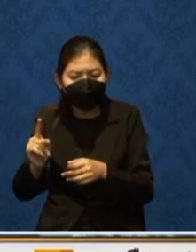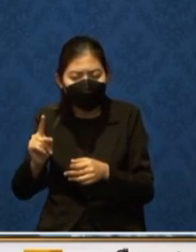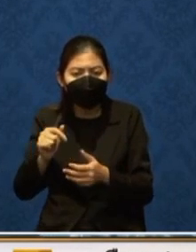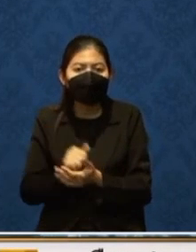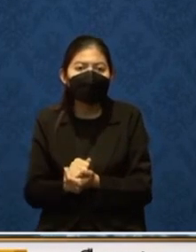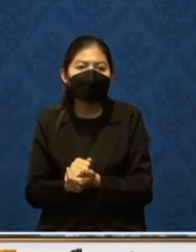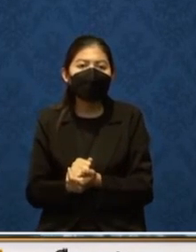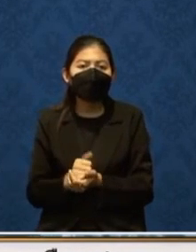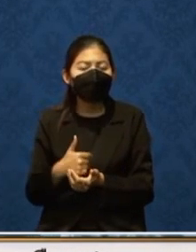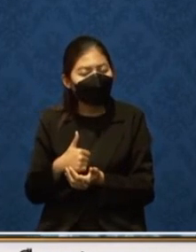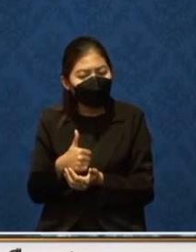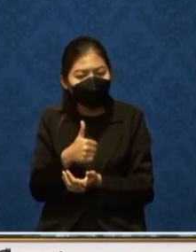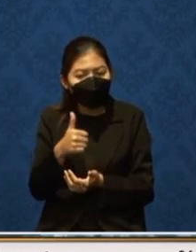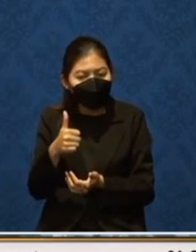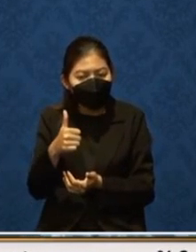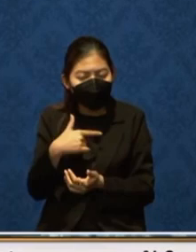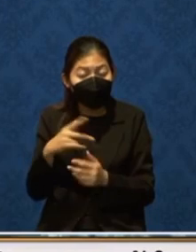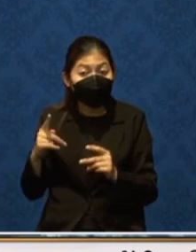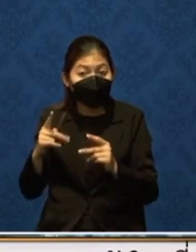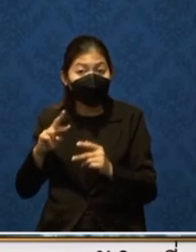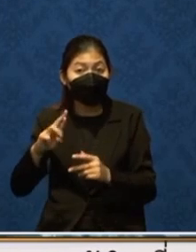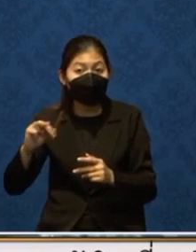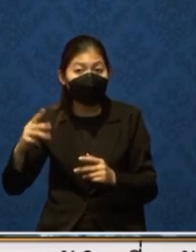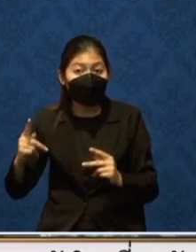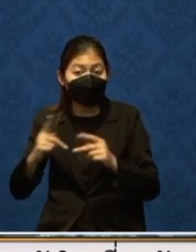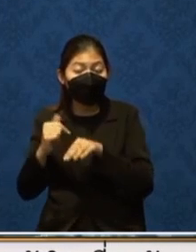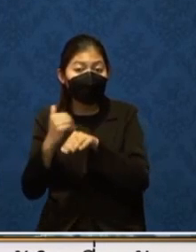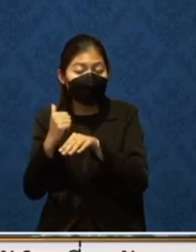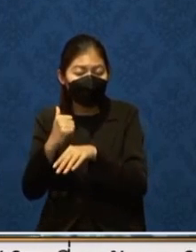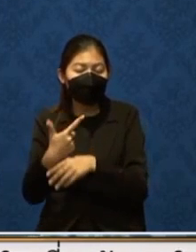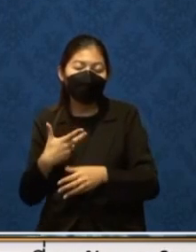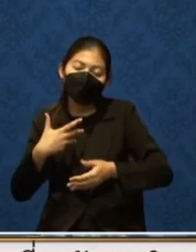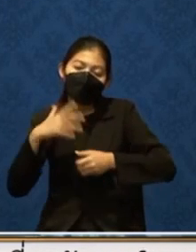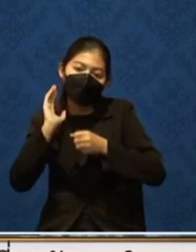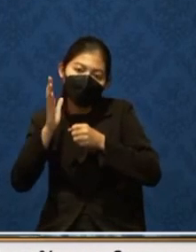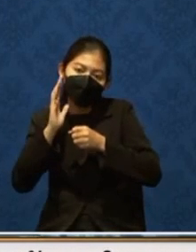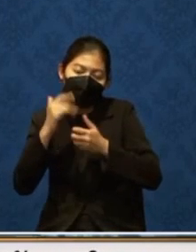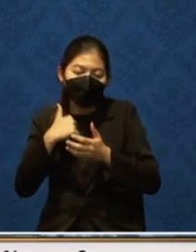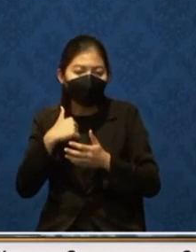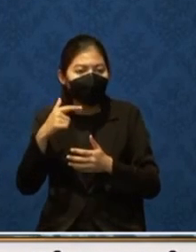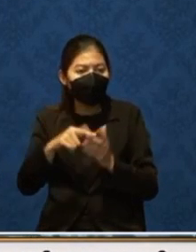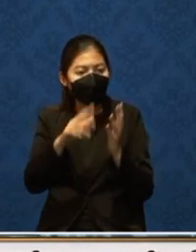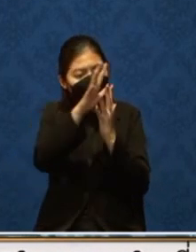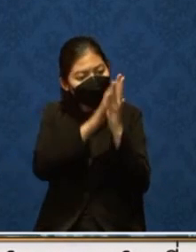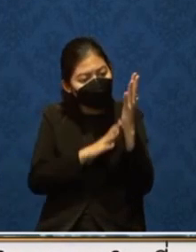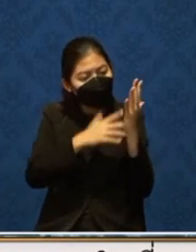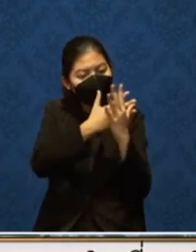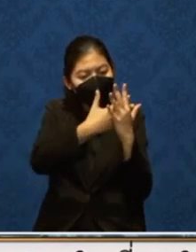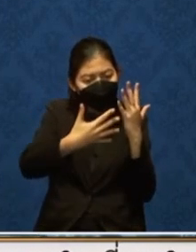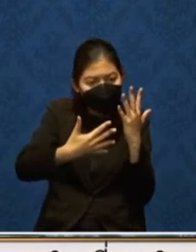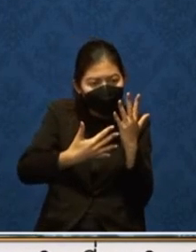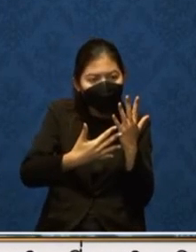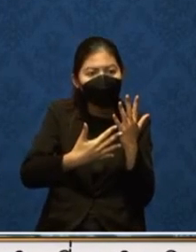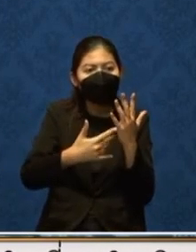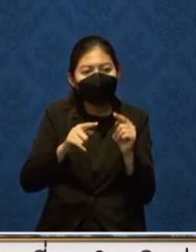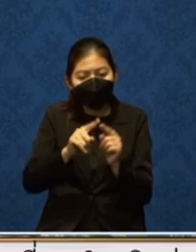ว่า ดีเลดประเซอสีจะทำอยนั้อย่นี้นะแล้็ว่าทหากภั์ให้เราดูครั มีเวอ hospitalityเลิดใหญ่ ก้้าแก buying